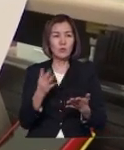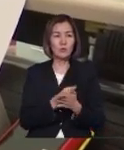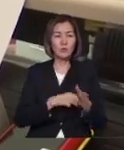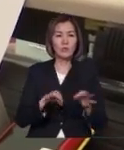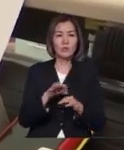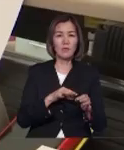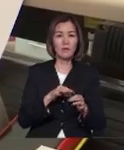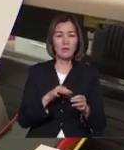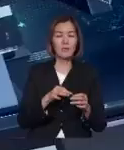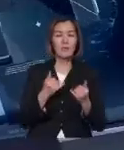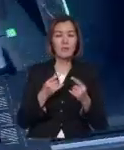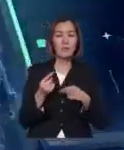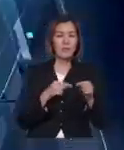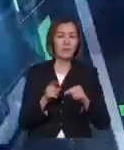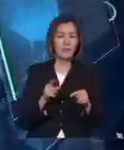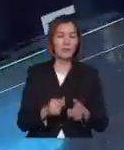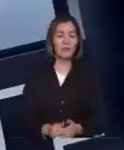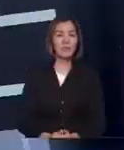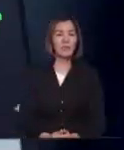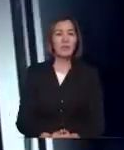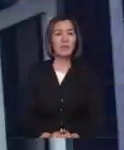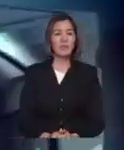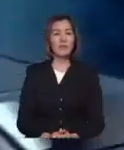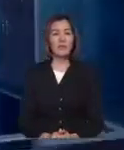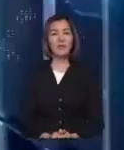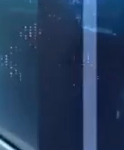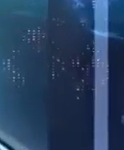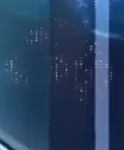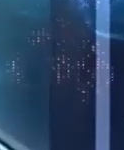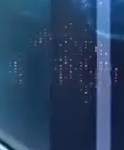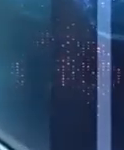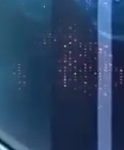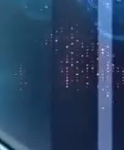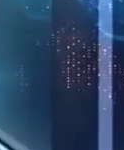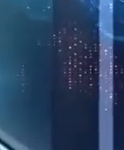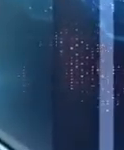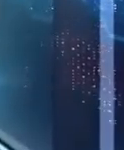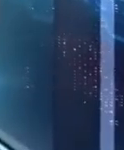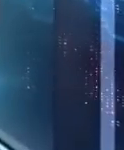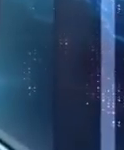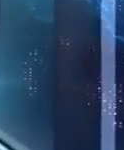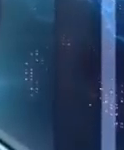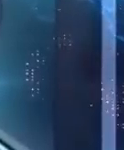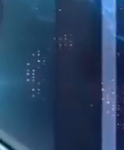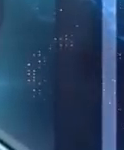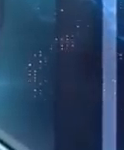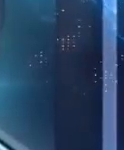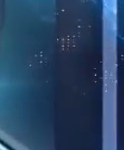проектов для предпринимателей Жандос Назарбаев мер Верба хз телерадиокомпания тсу Алматинская область